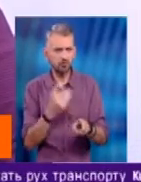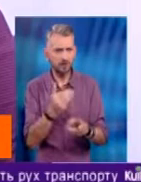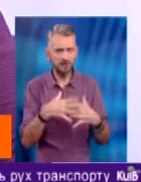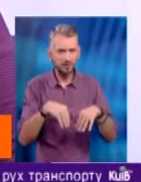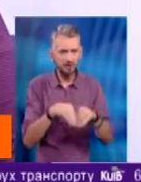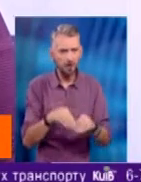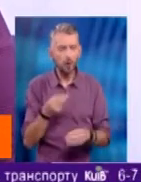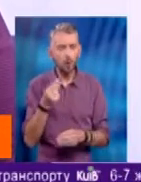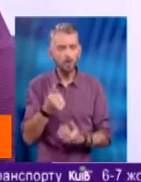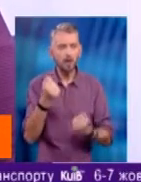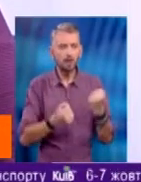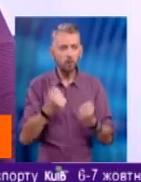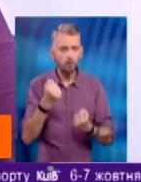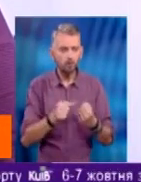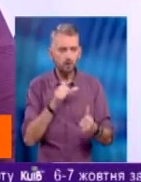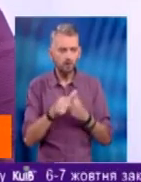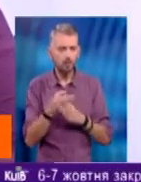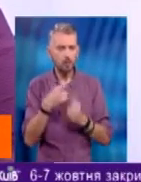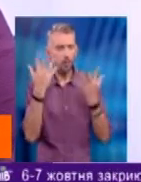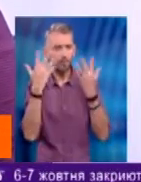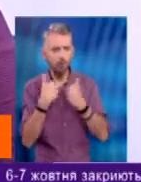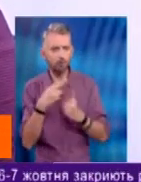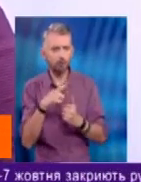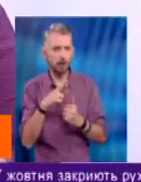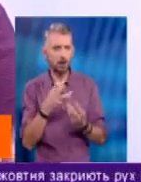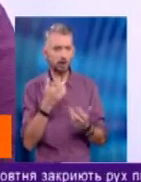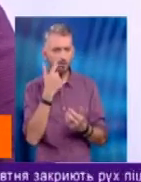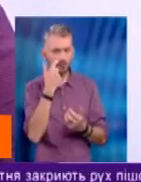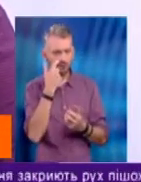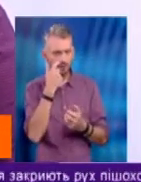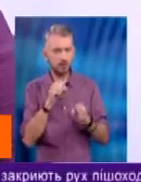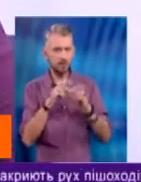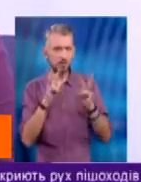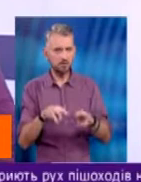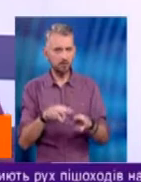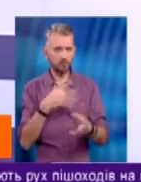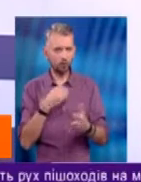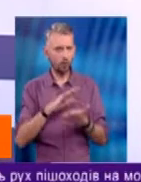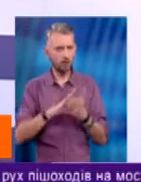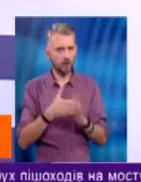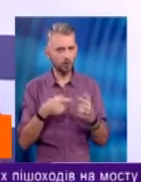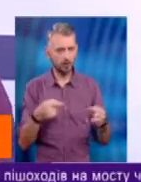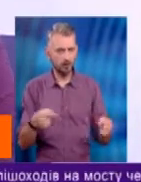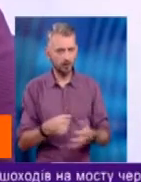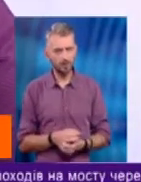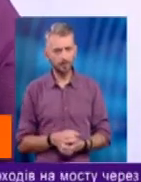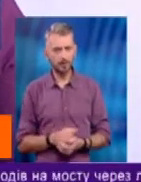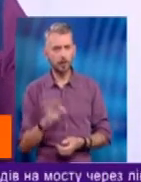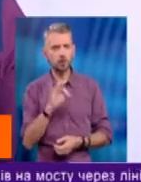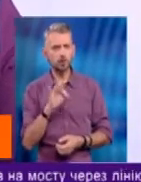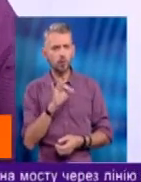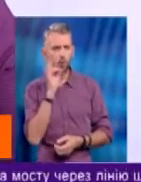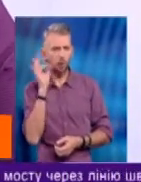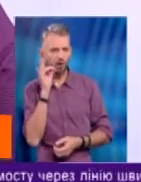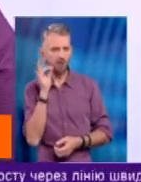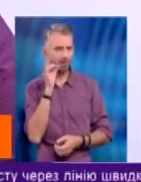саме купити автомобіль саме для комфорту, для забезпечення свого, ну, скажімо так, стану і так далі. Щодо хитрі чи